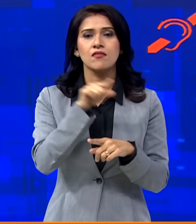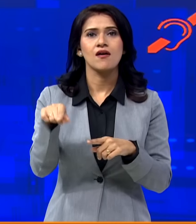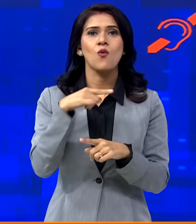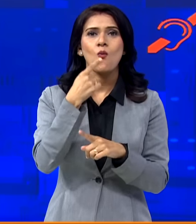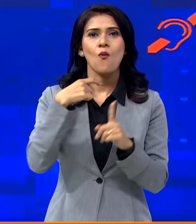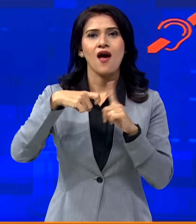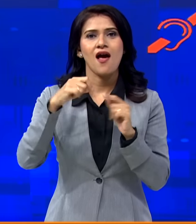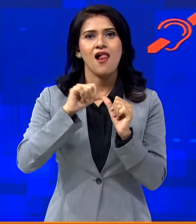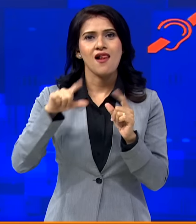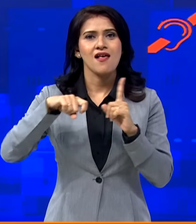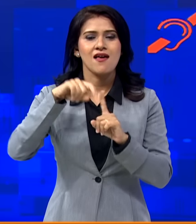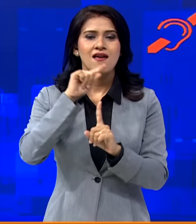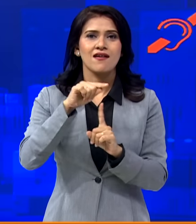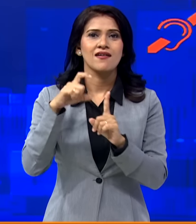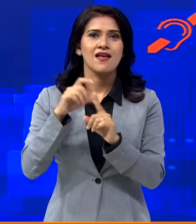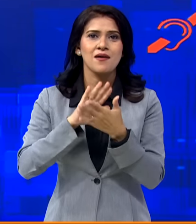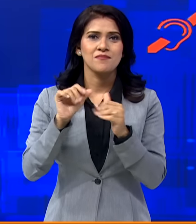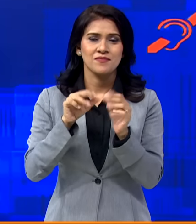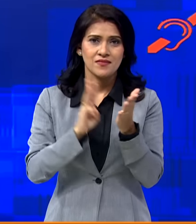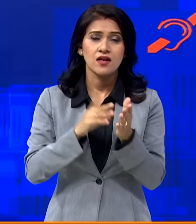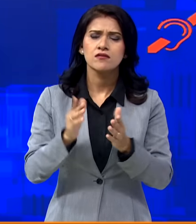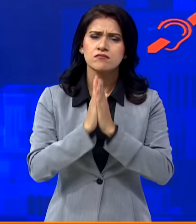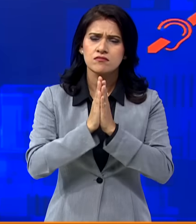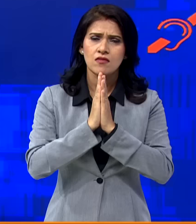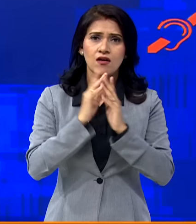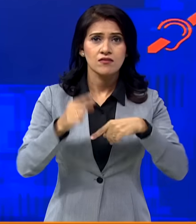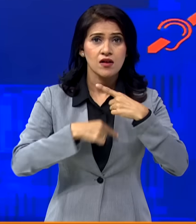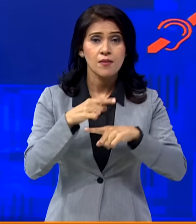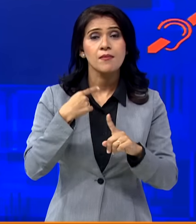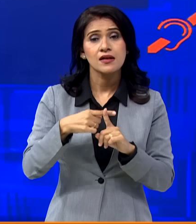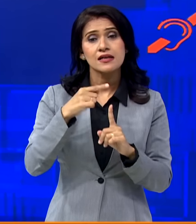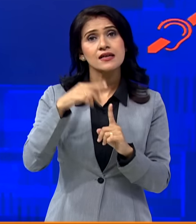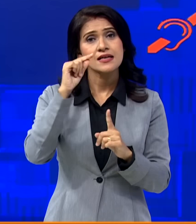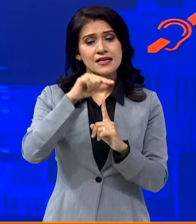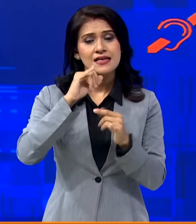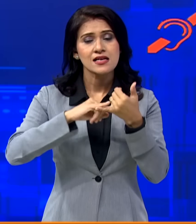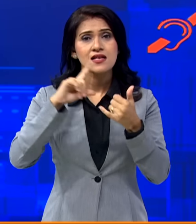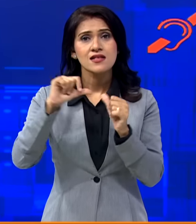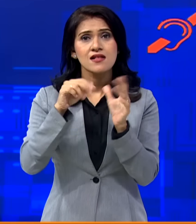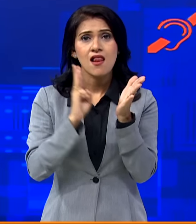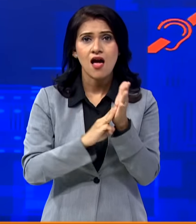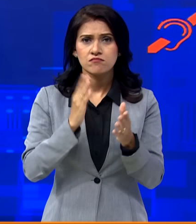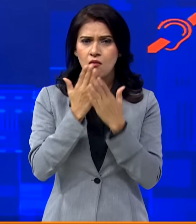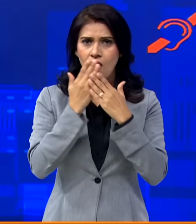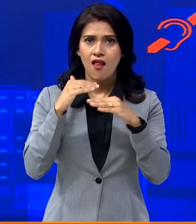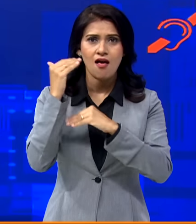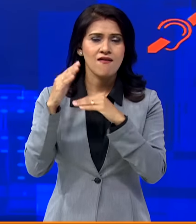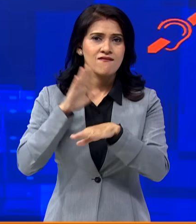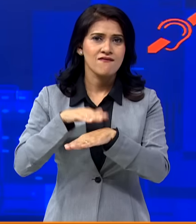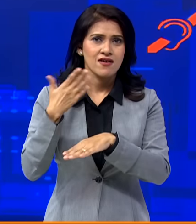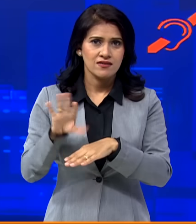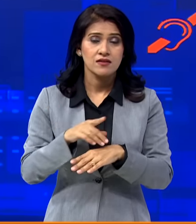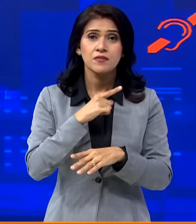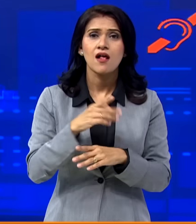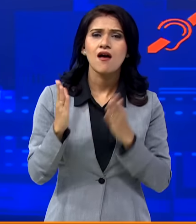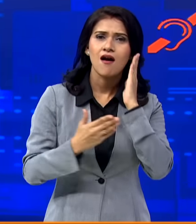सनातन धर्म के प्रसारक हैं और इस्लाम के स्कॉलर भी हैं आचार्य प्रमोद कृष्णम भजन गायक हैं और शायर